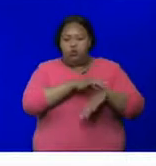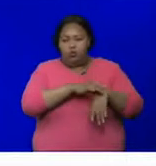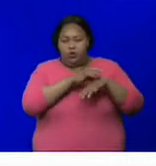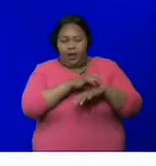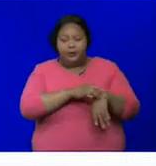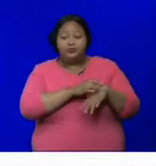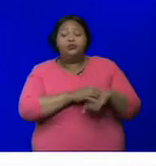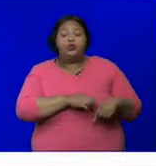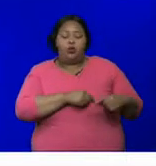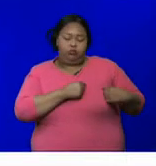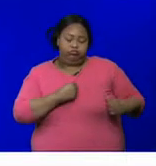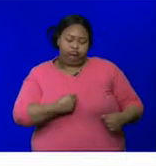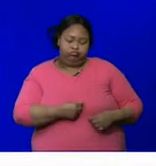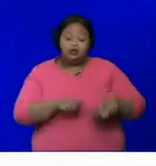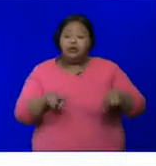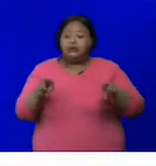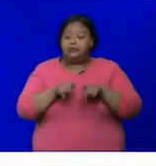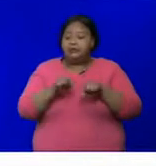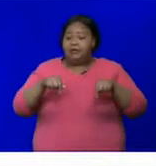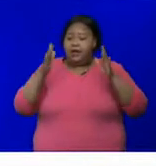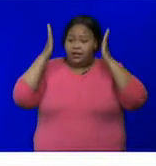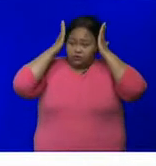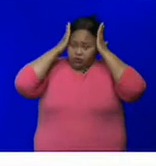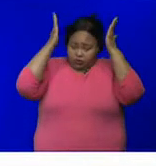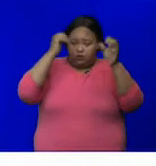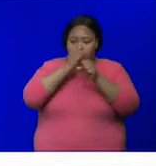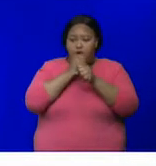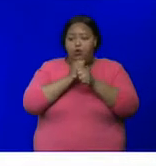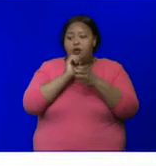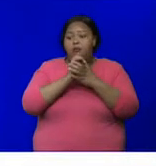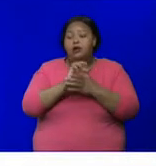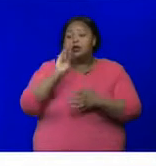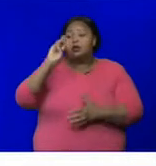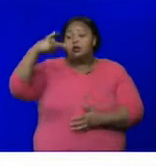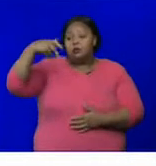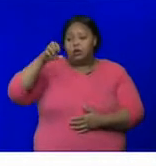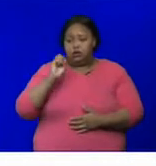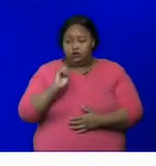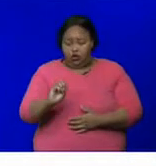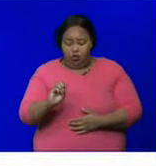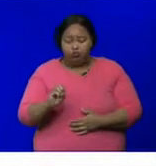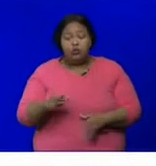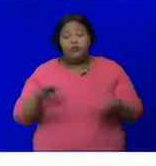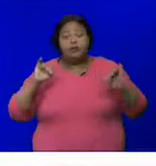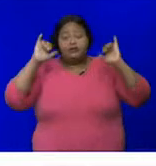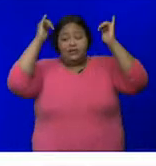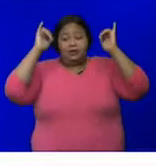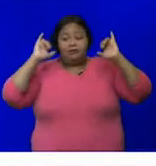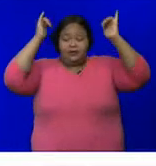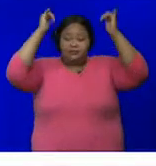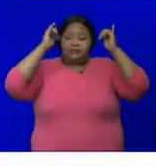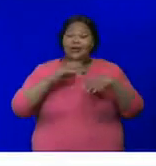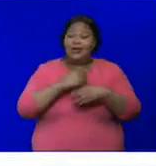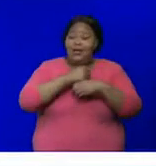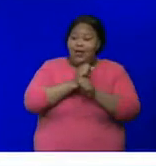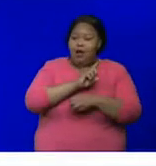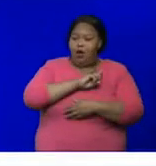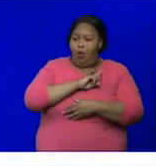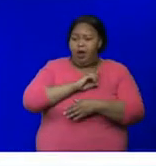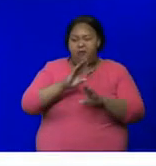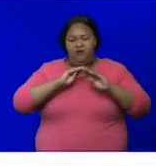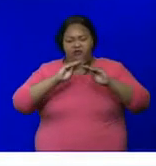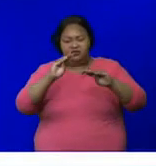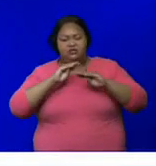nakuleli ngephansi kwelitiko letempilo kanye nenhlangano kamhlaba hlangene yetempilo. Ikubele langa ngenhloso ekwatisa emaswati kabantu ngetifo